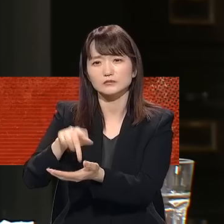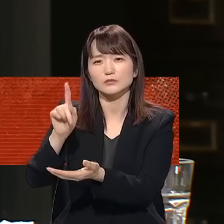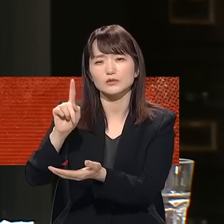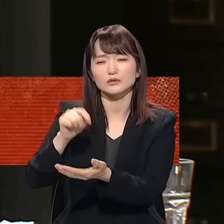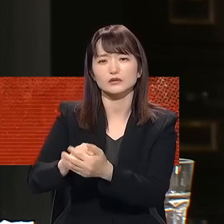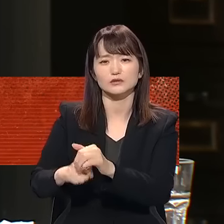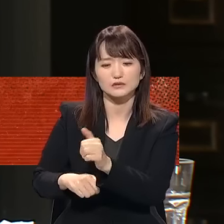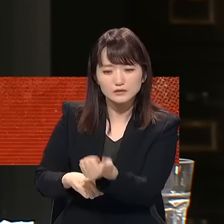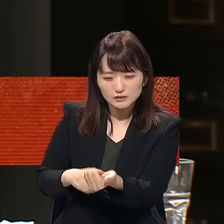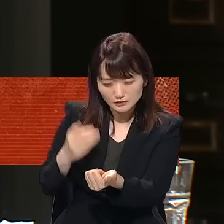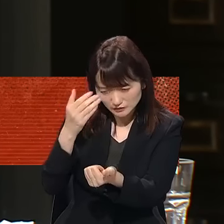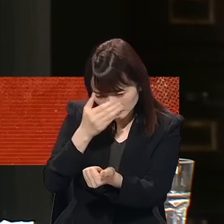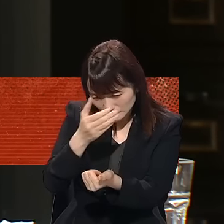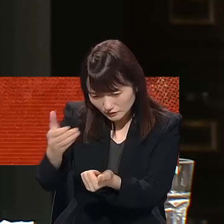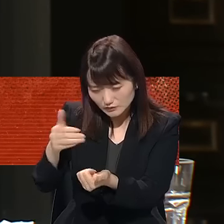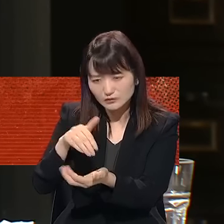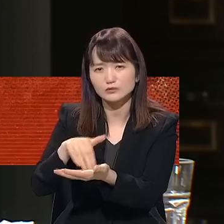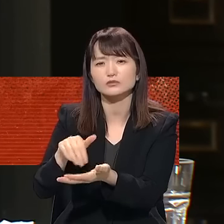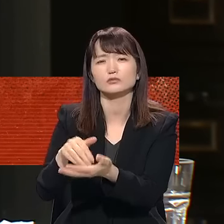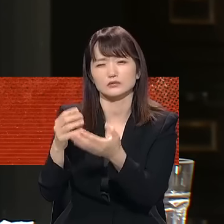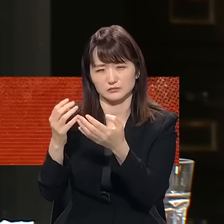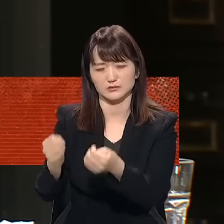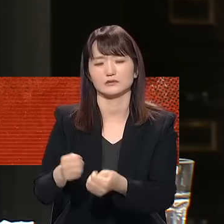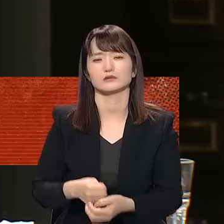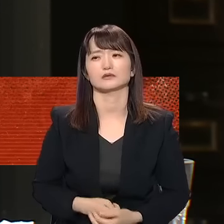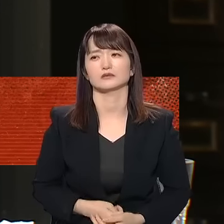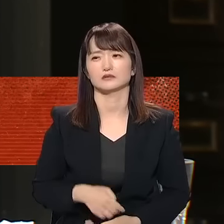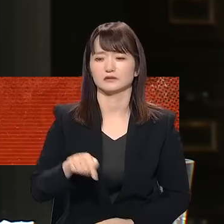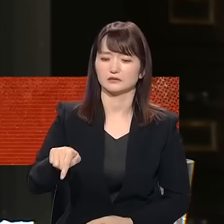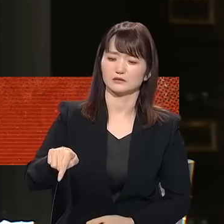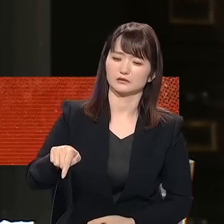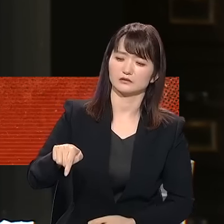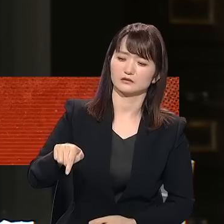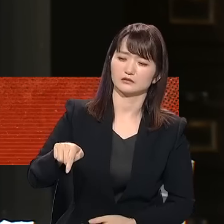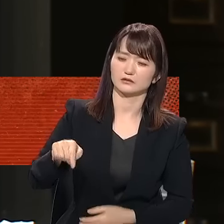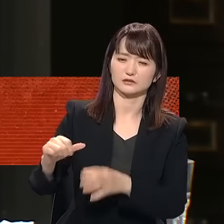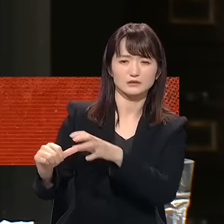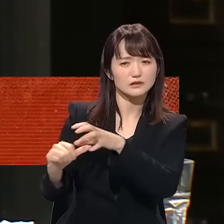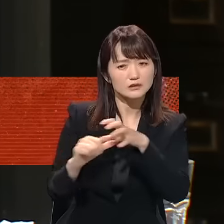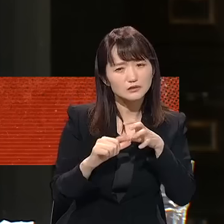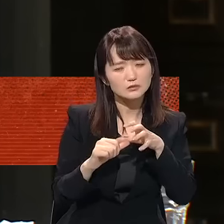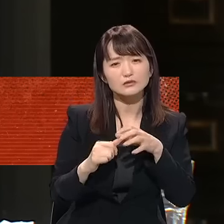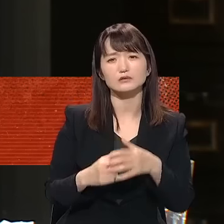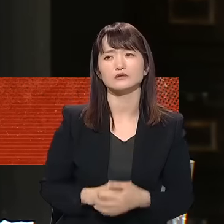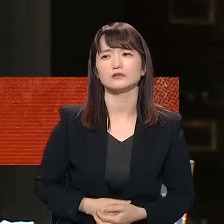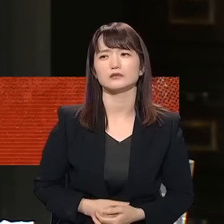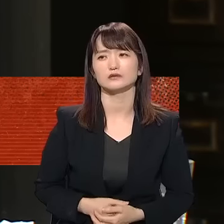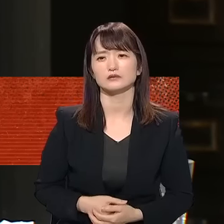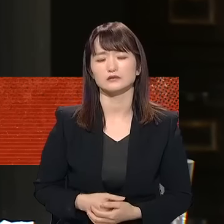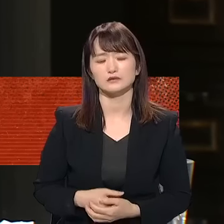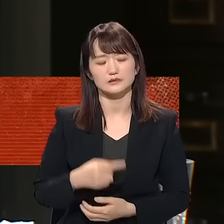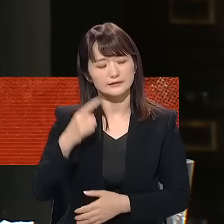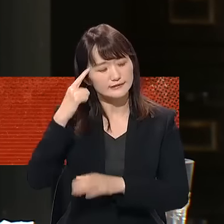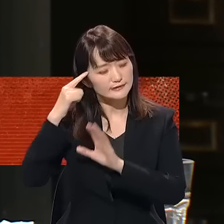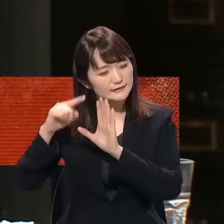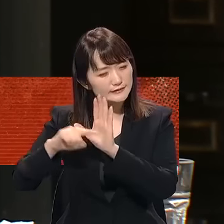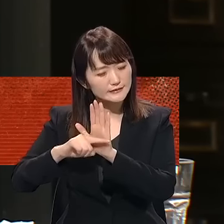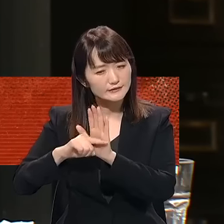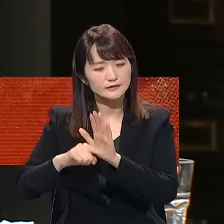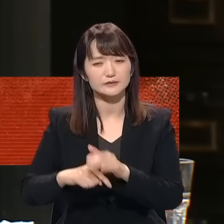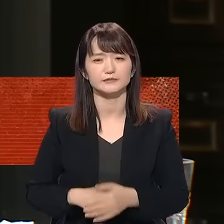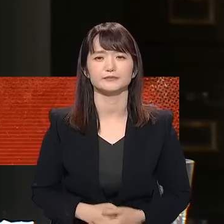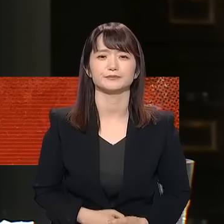많은이 시신 기증이 있답니다 근데 이렇게 되니까 당장 이렇게 회의감이 된다는 말씀을 하시지